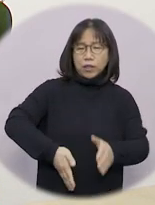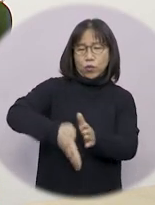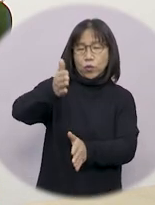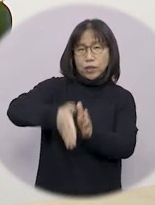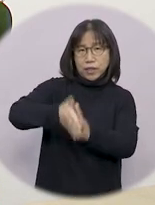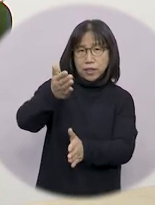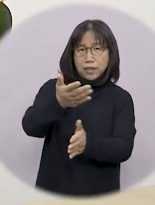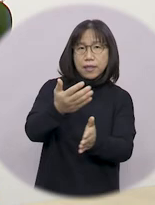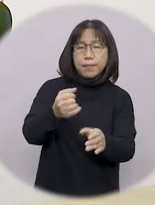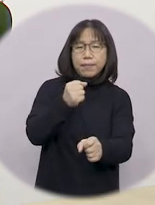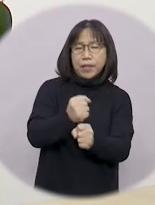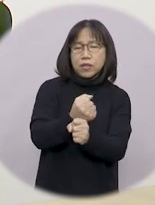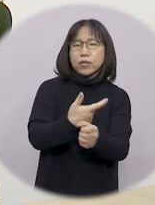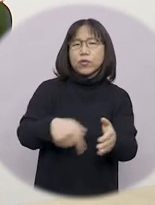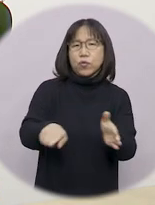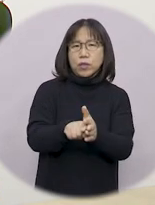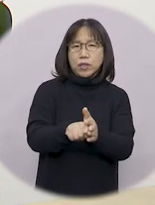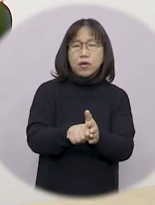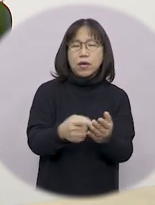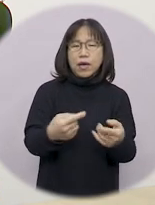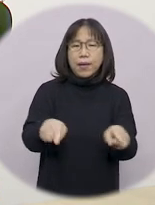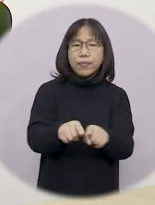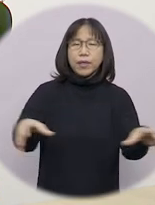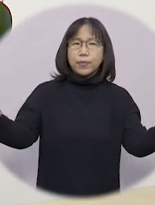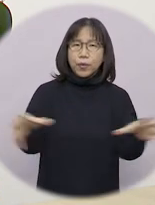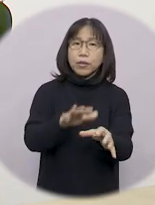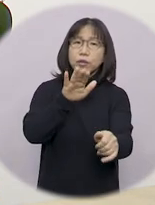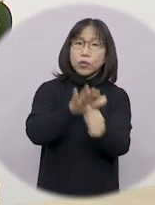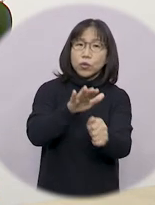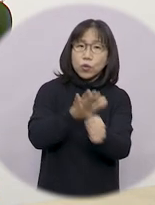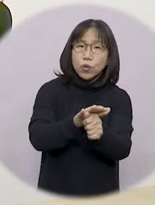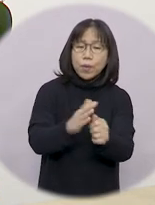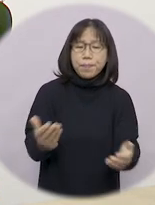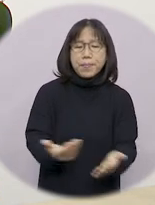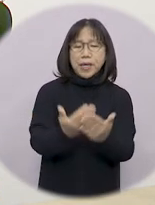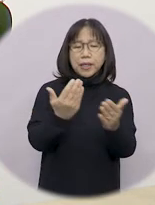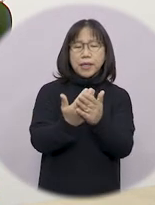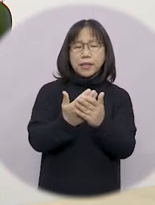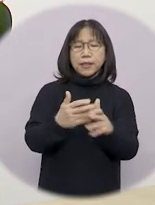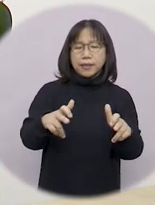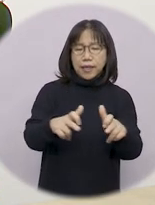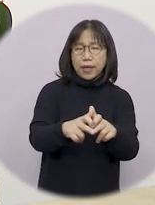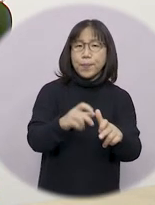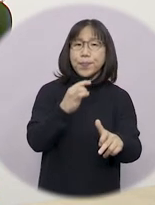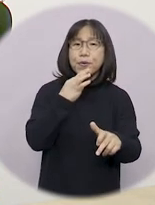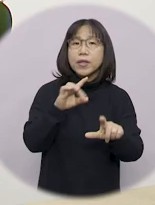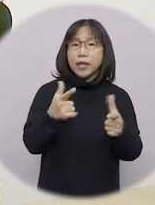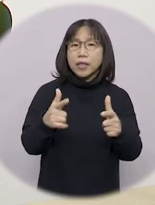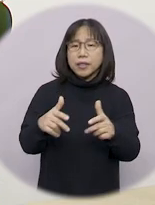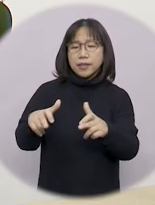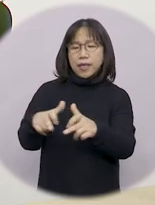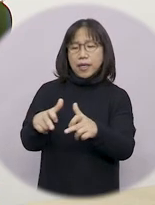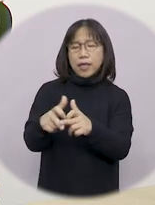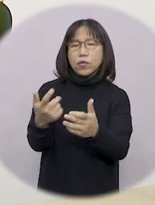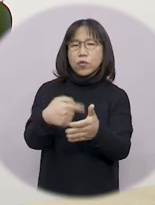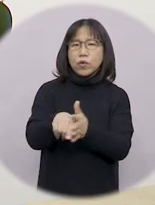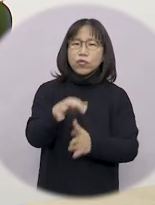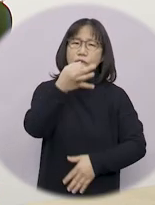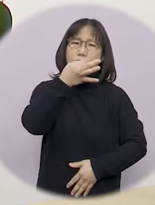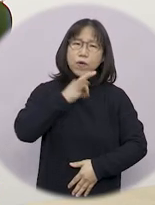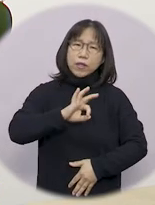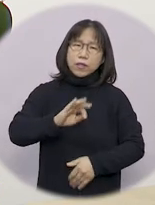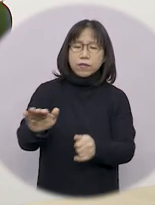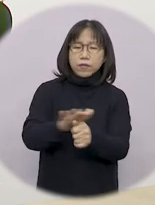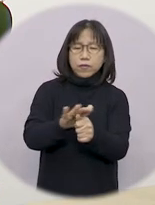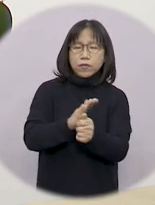수설 간 함께 지원한다 는 뜻으로 발전량의 를 포함한 주역 내 장애인을 위해 효과적인 복지 서비스를